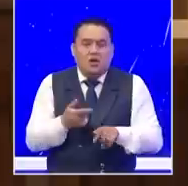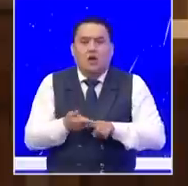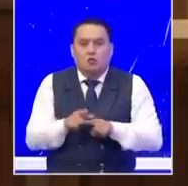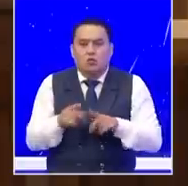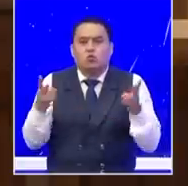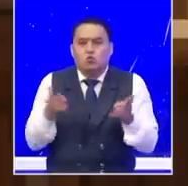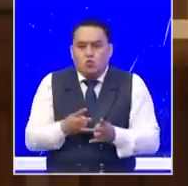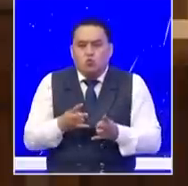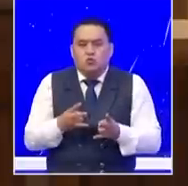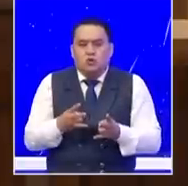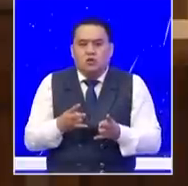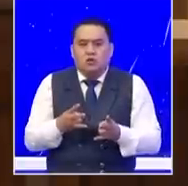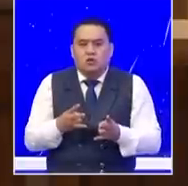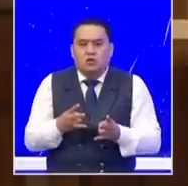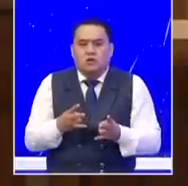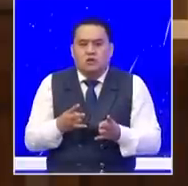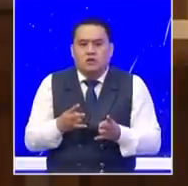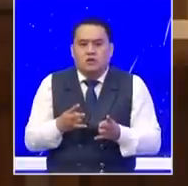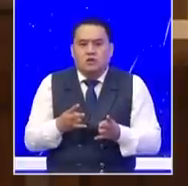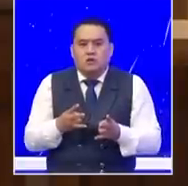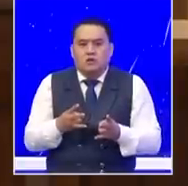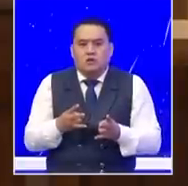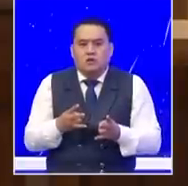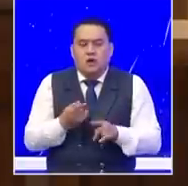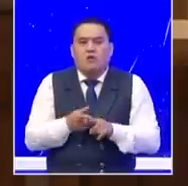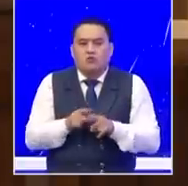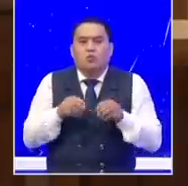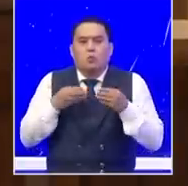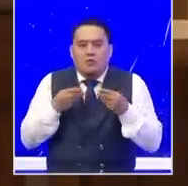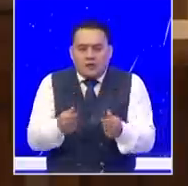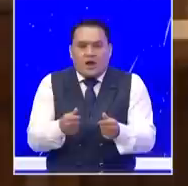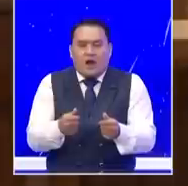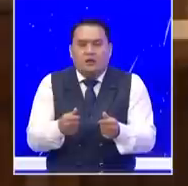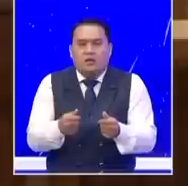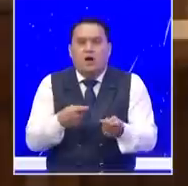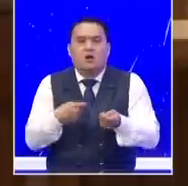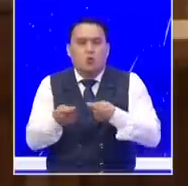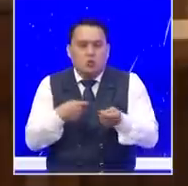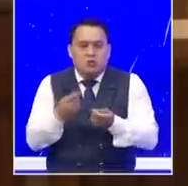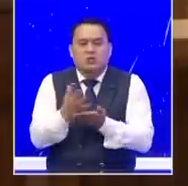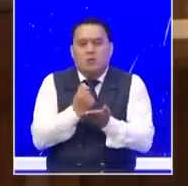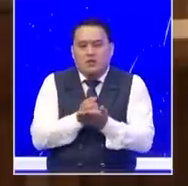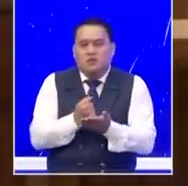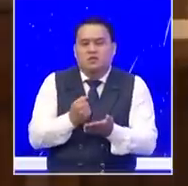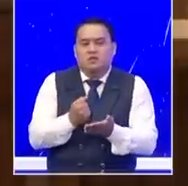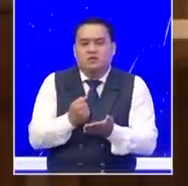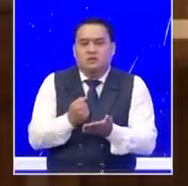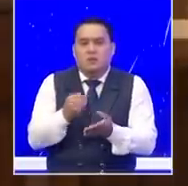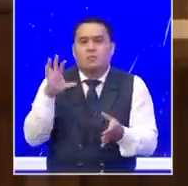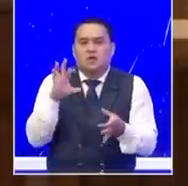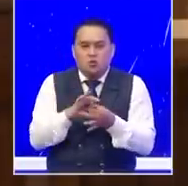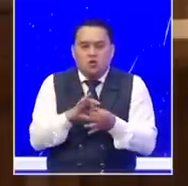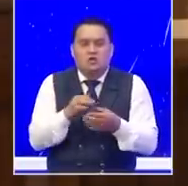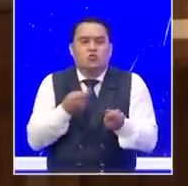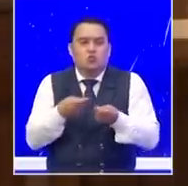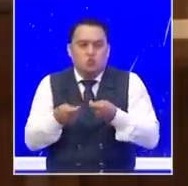ну, может быть, в силу Брюге, ну, на кого-то это повлияет, что-то, административный ресурс подключать.